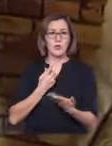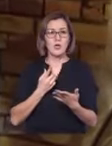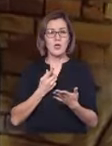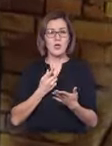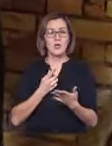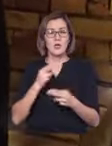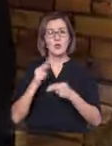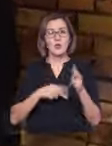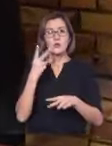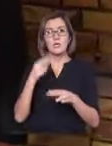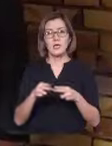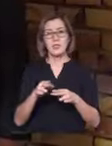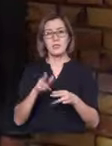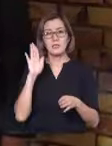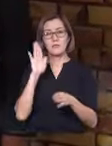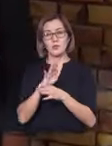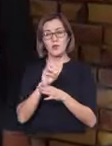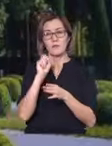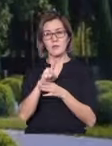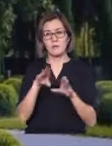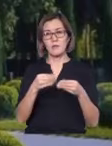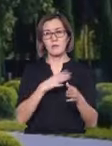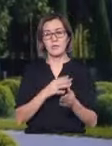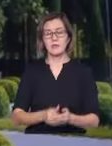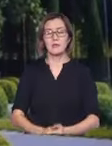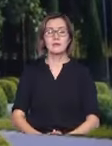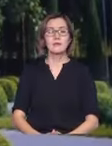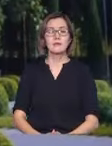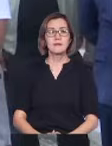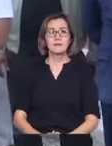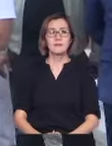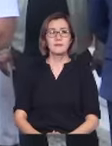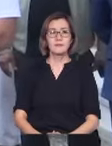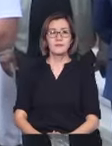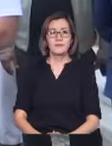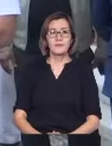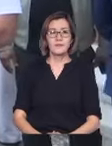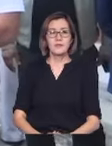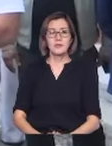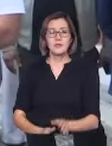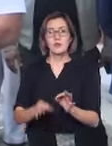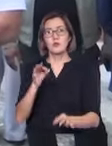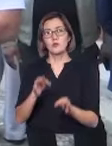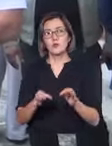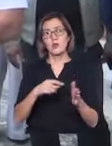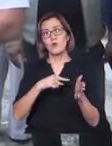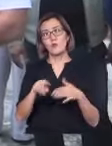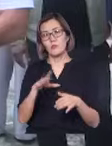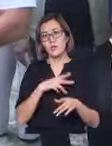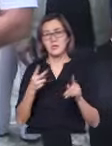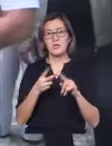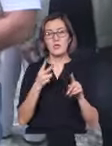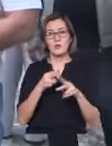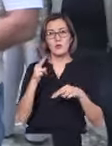уақытылы құрылыс аяқталсын деп жауапты мердігерге пәрмен берді. Сонымен соттасып оны алып тастап, енді сіздер екінші